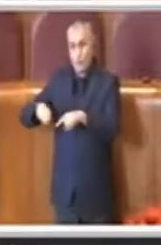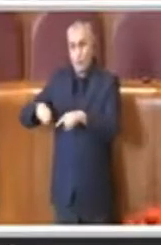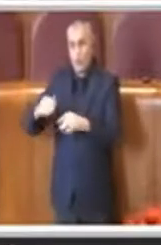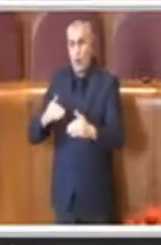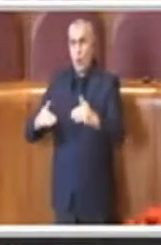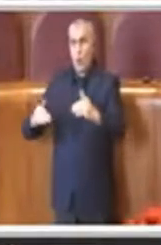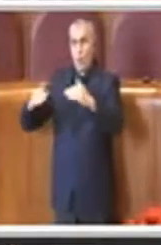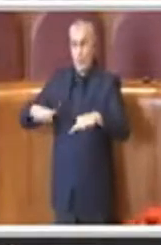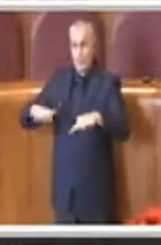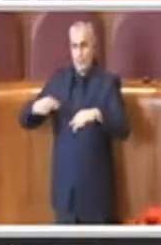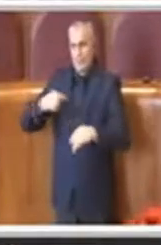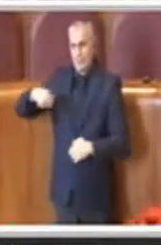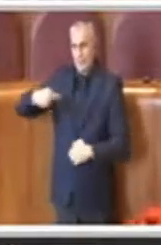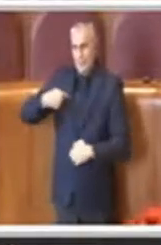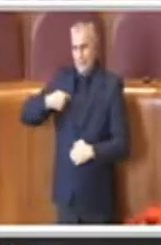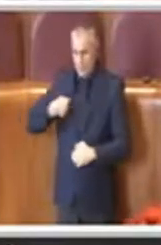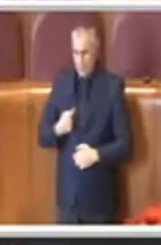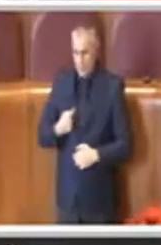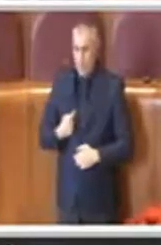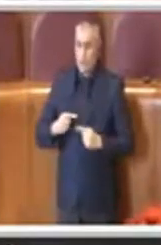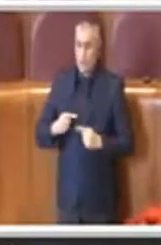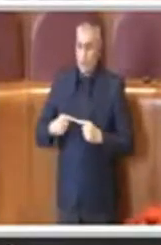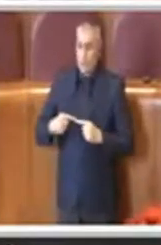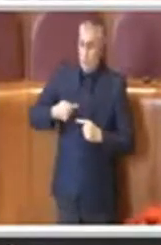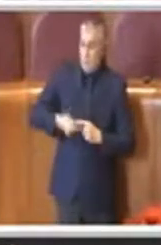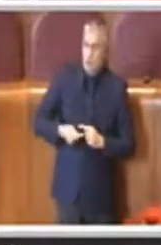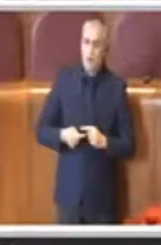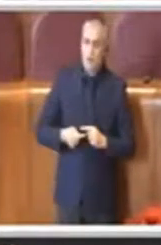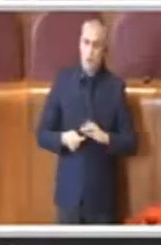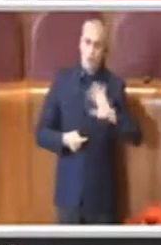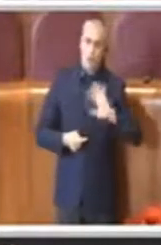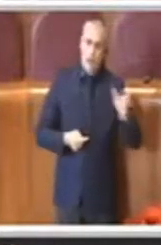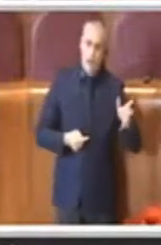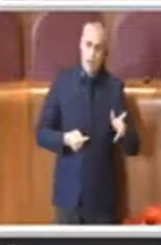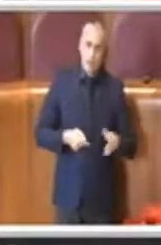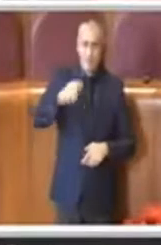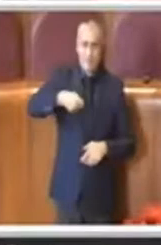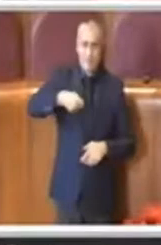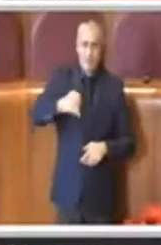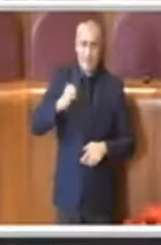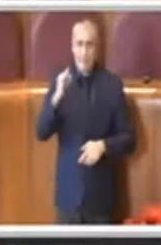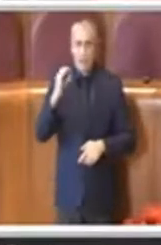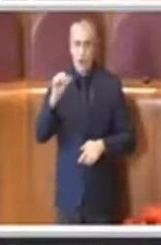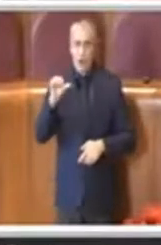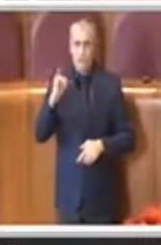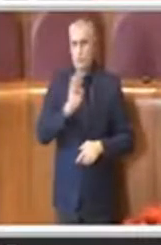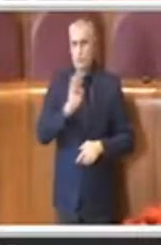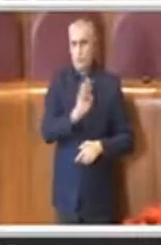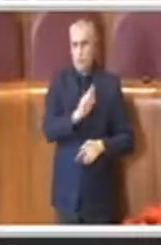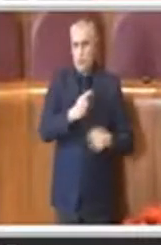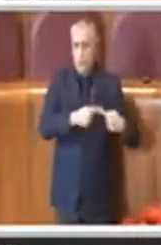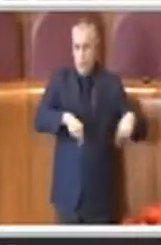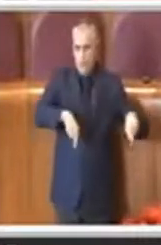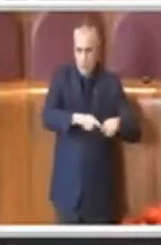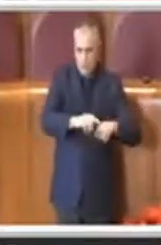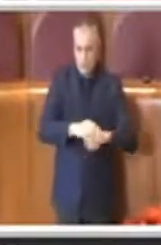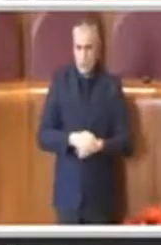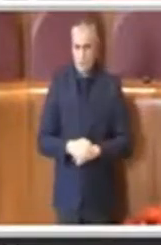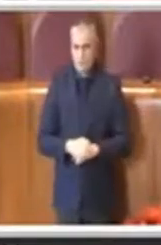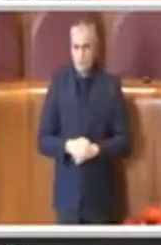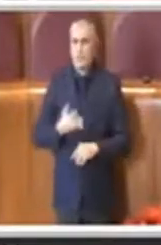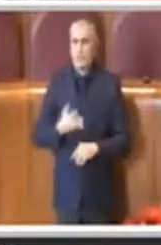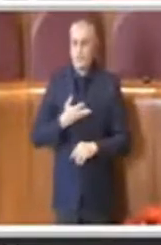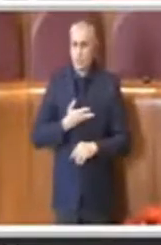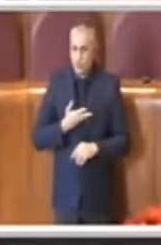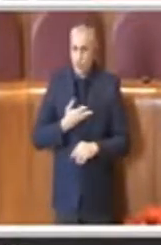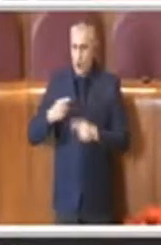urbanistica, e una è stata fatta più recentemente dal presidente Chiossi. E purtroppo devo dire che in quelle commissioni un quadro